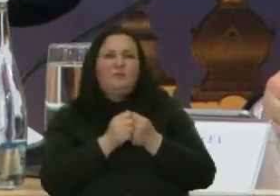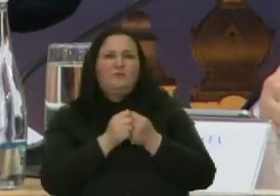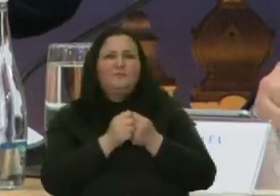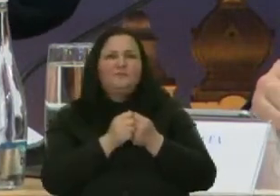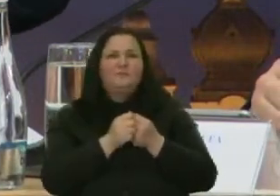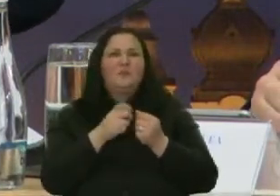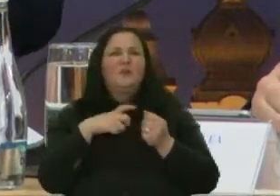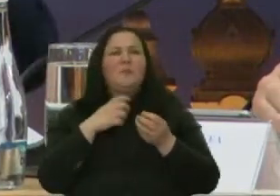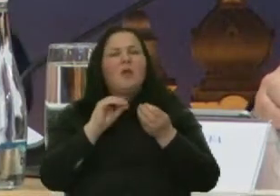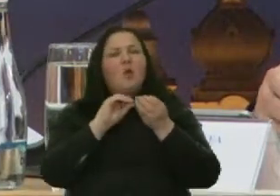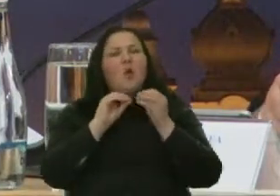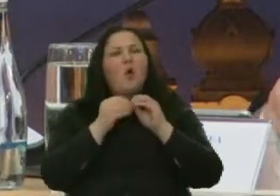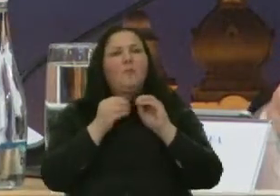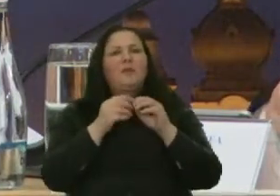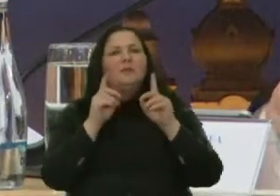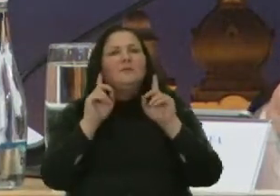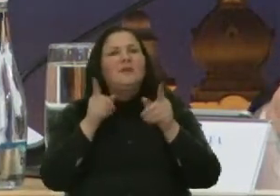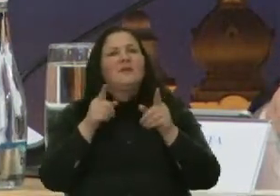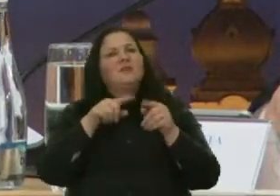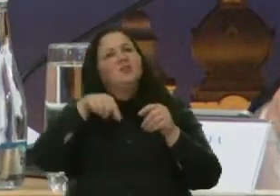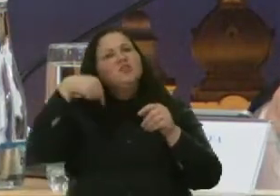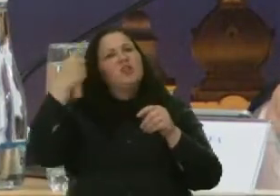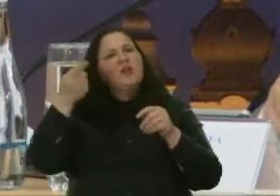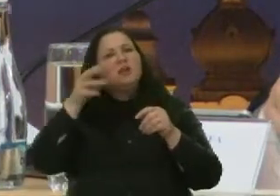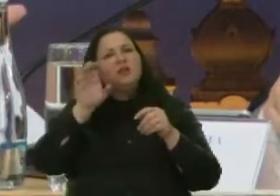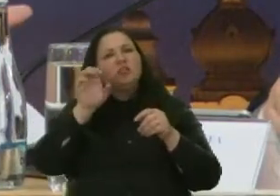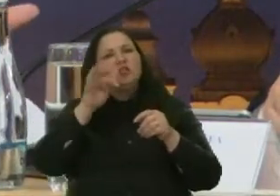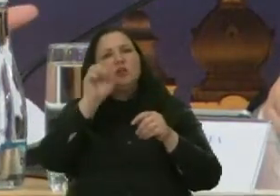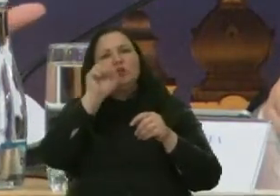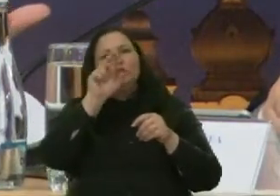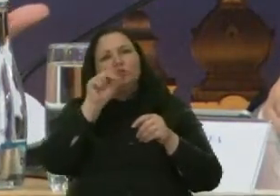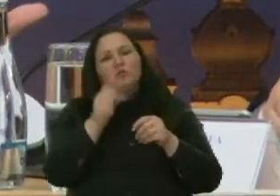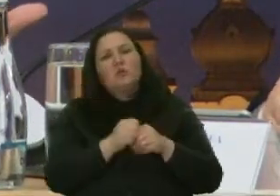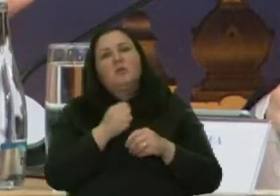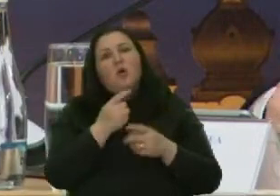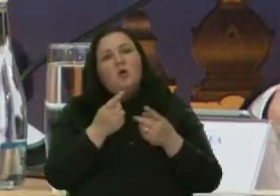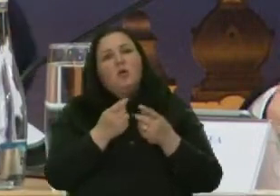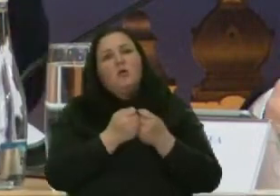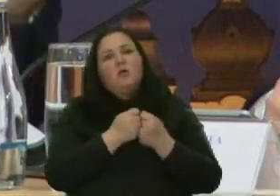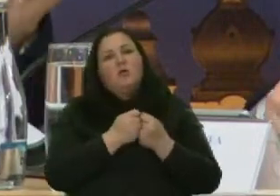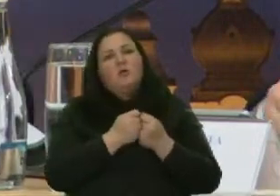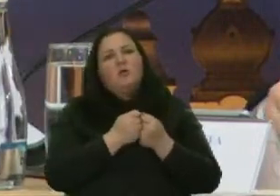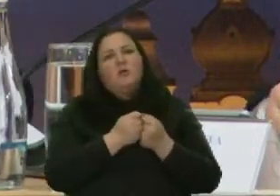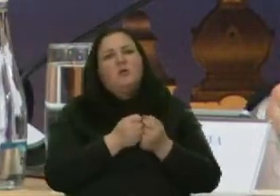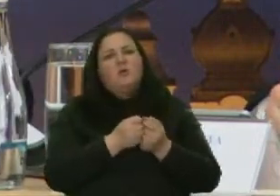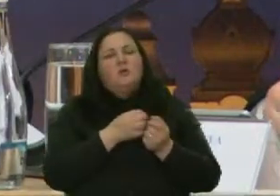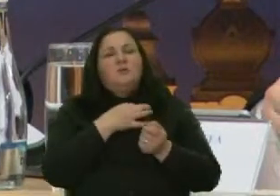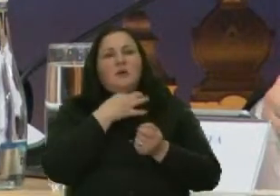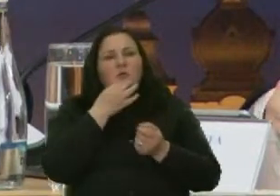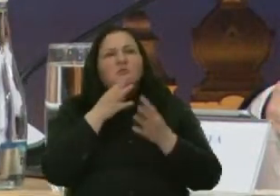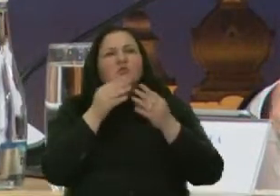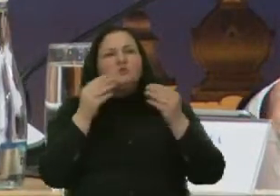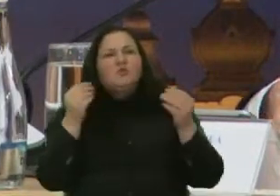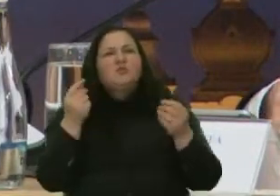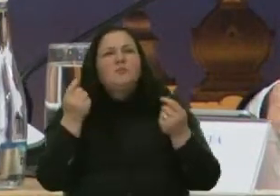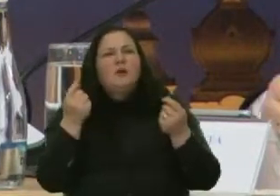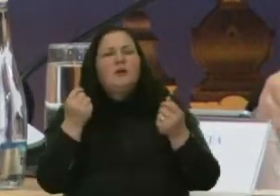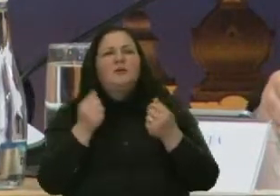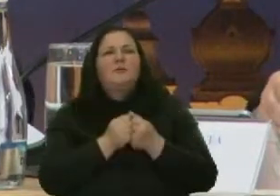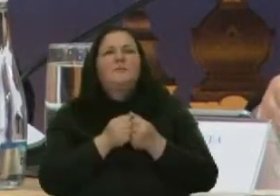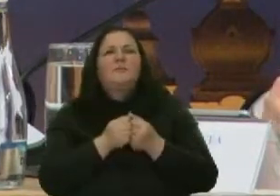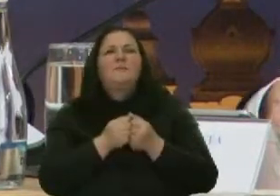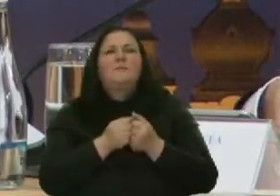e mult mai complicată decât centura de Sud a Clujului dar îi va veni rândul și la aceasta Sunt convins M am explicat de câte miliarde de ori am vorbit în numai în această